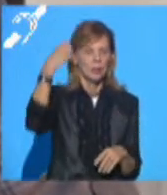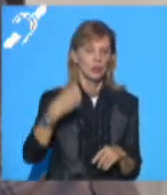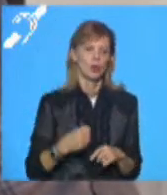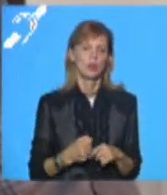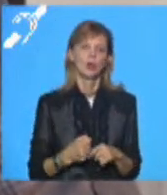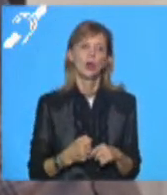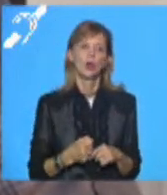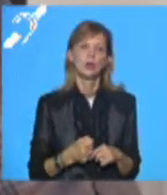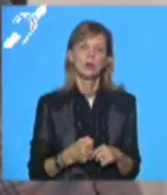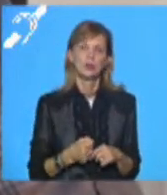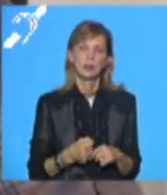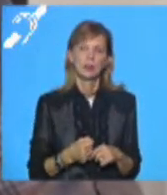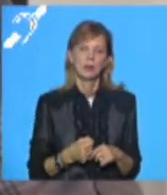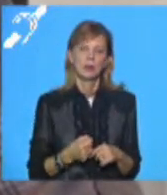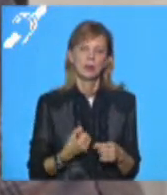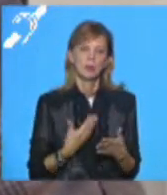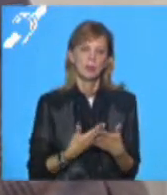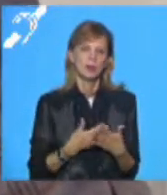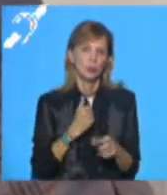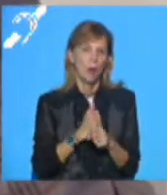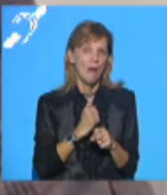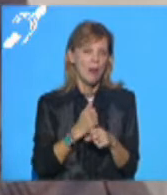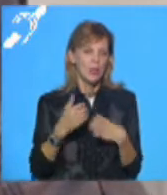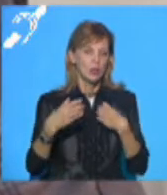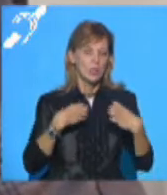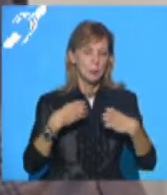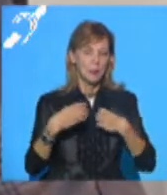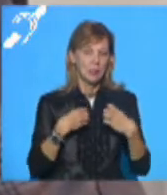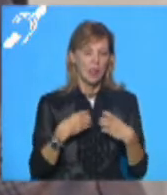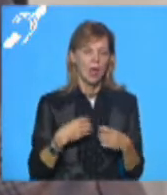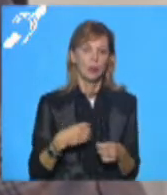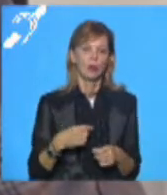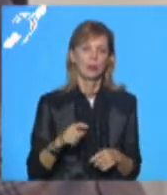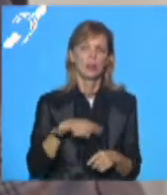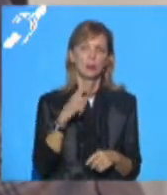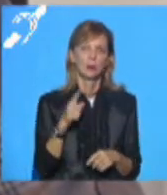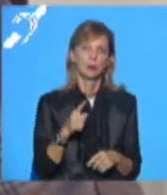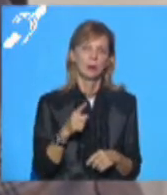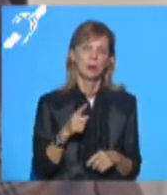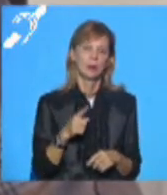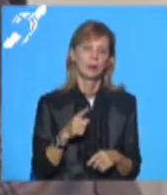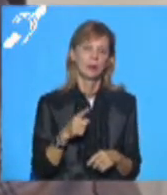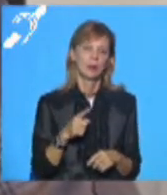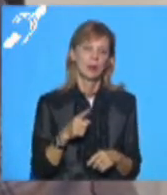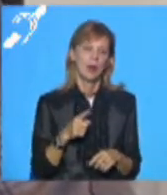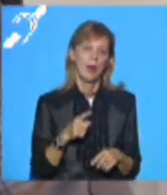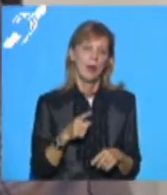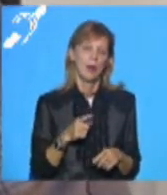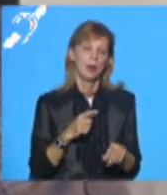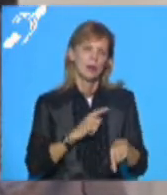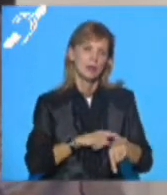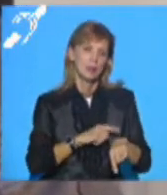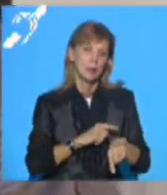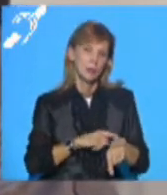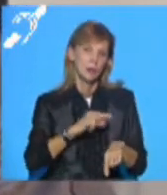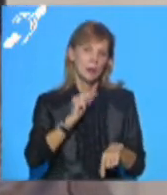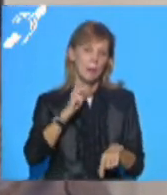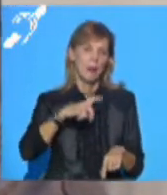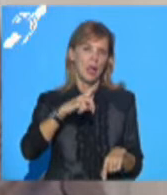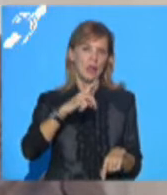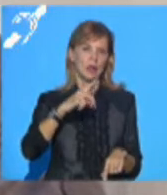furibundă nevoie de a crea, de a se exprima, după perioada în care a existat această izolare